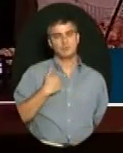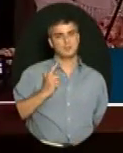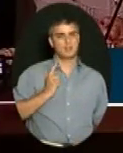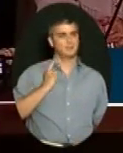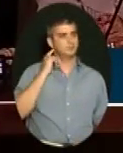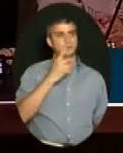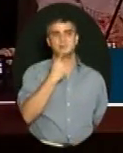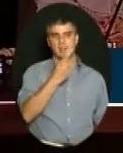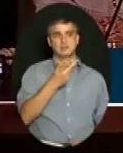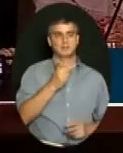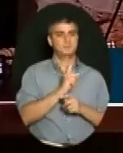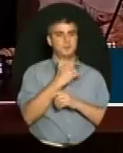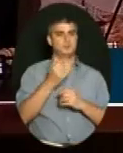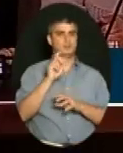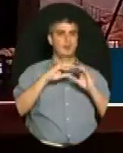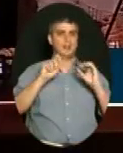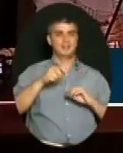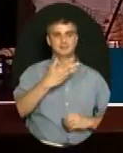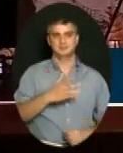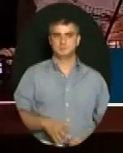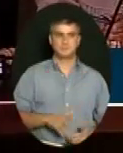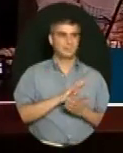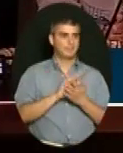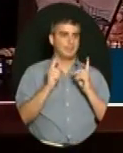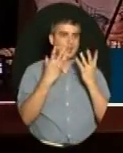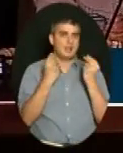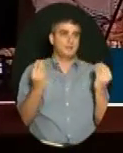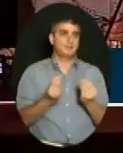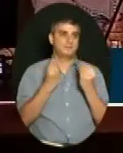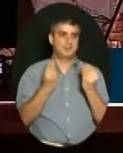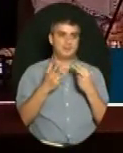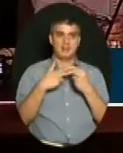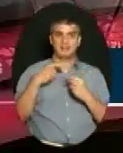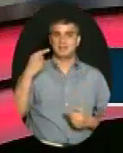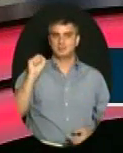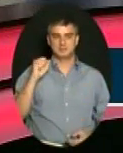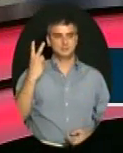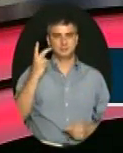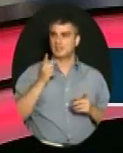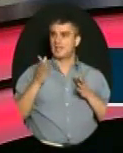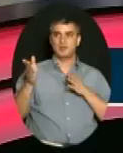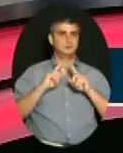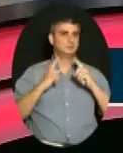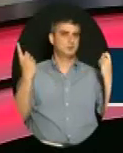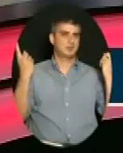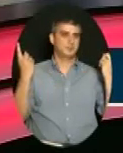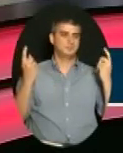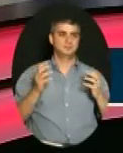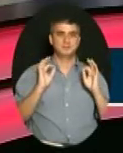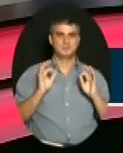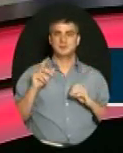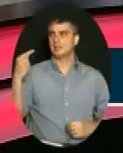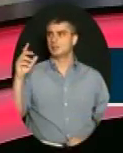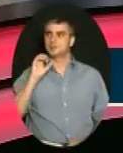ונשמע מה שהיא תגיד בעונה הזאת של הכנסת. טוב, פשוט קרו שם עוד דברים ליד גדעון סער, זה שני ערוצים שונים. בדיוק. אחד מהם גדעון סער